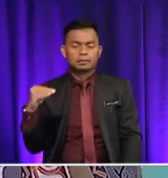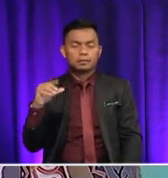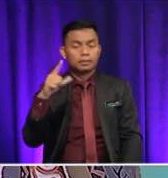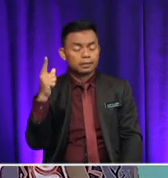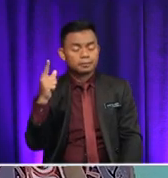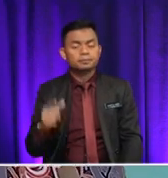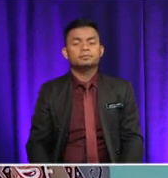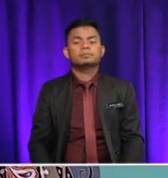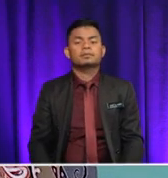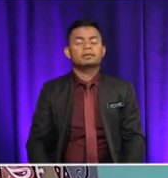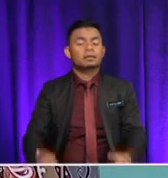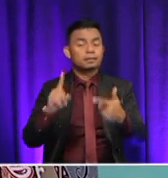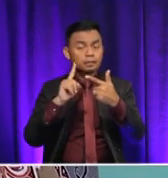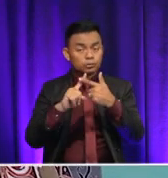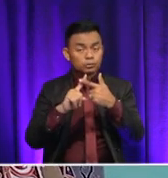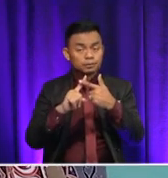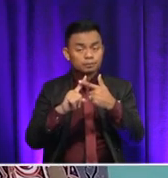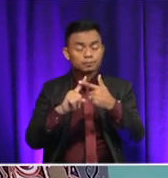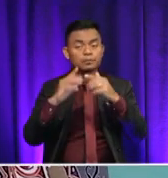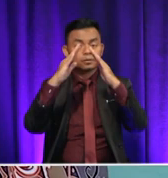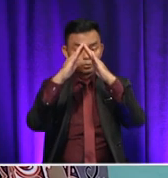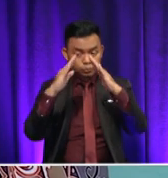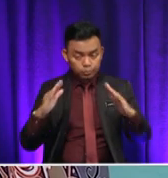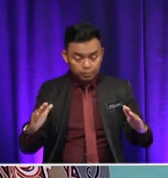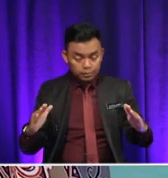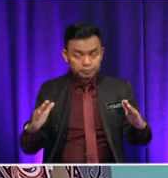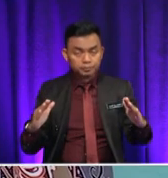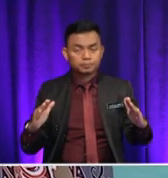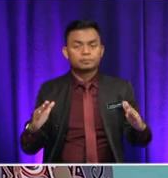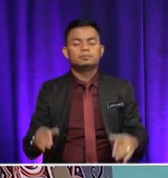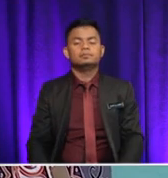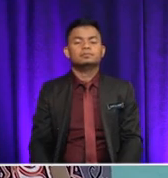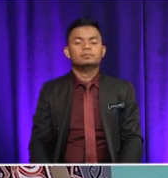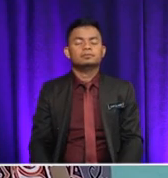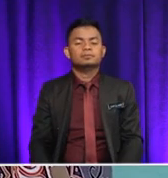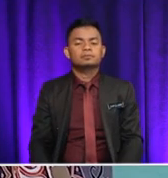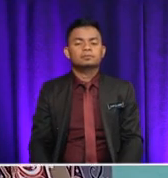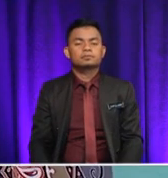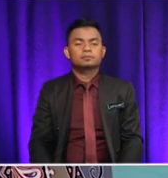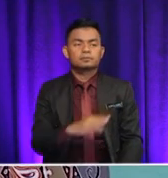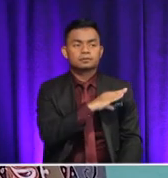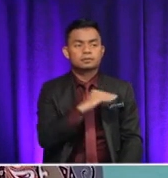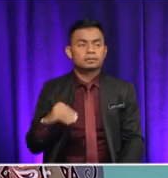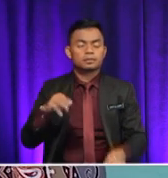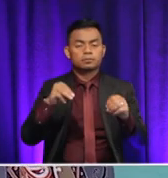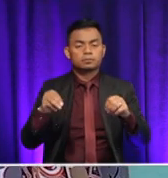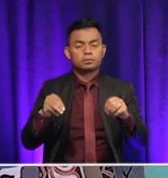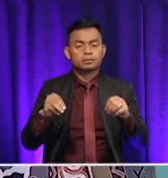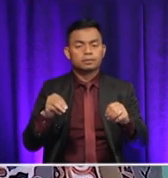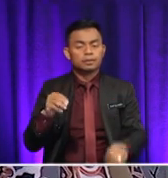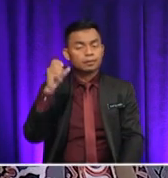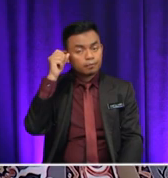lagi kepada rumah kediaman macam mana bakalan air itu sampai ke rumah kita dan boleh paham lukisannya